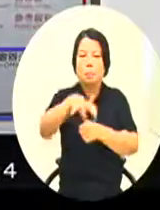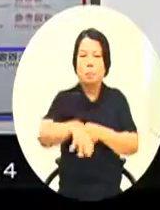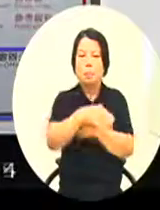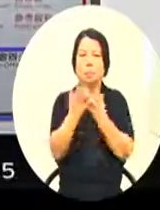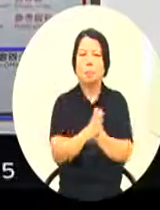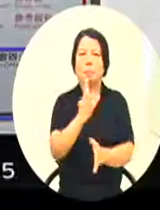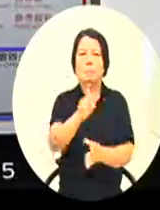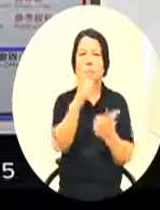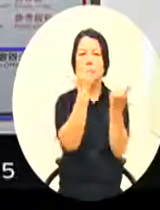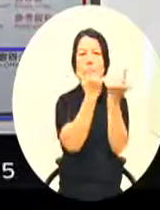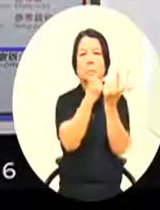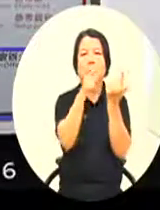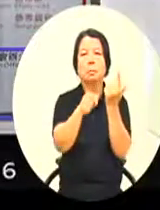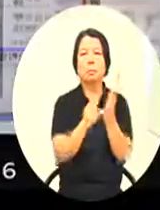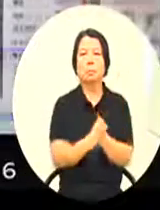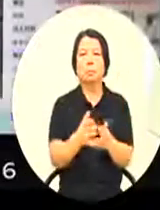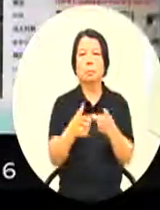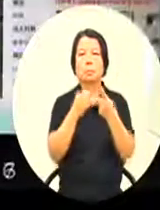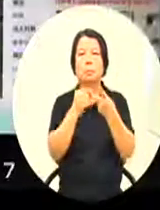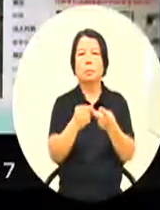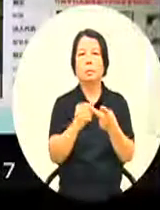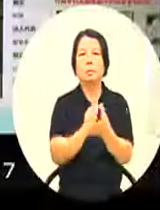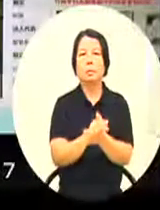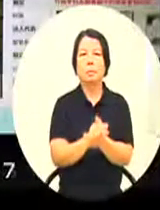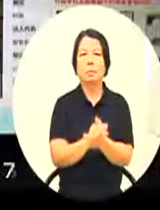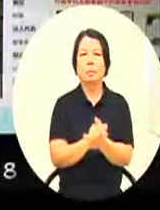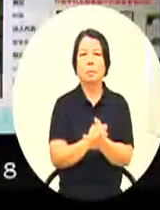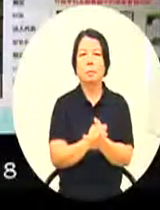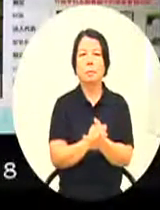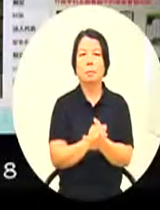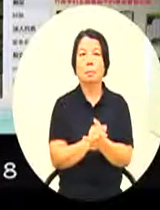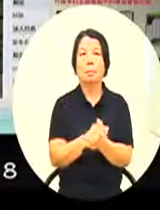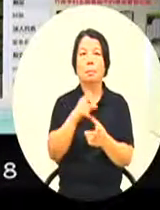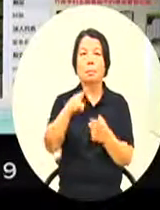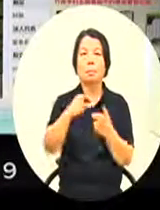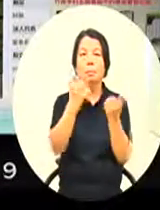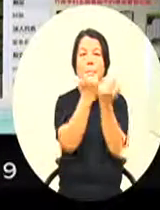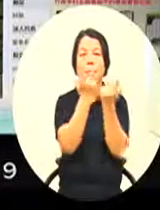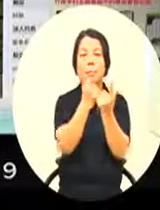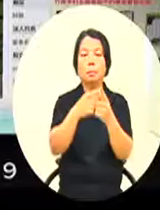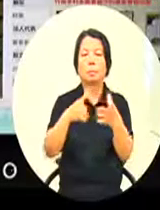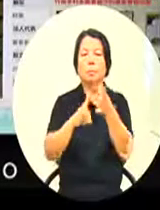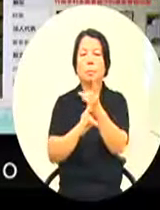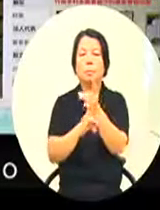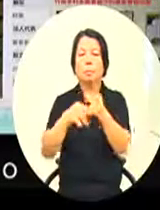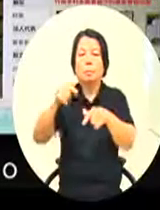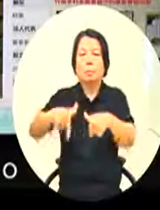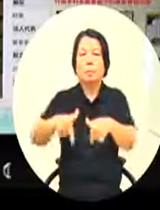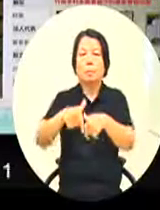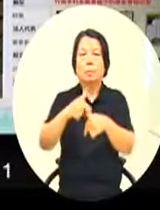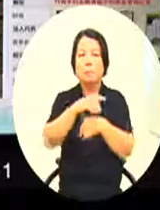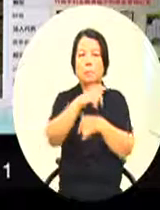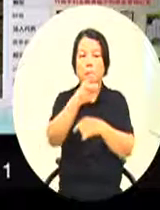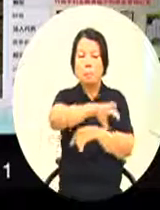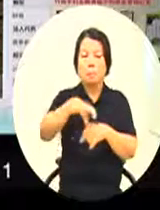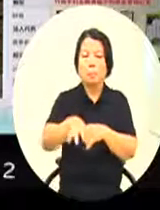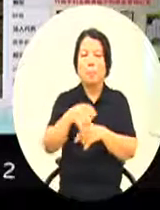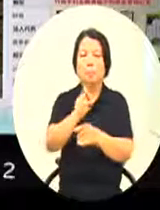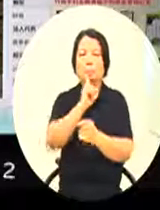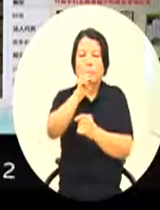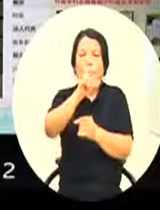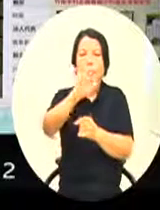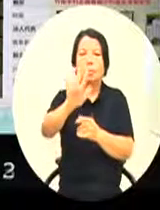这边是台北的。来，接下来这边有台北跟竹南这两座地方已经被检举